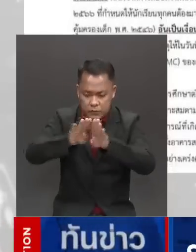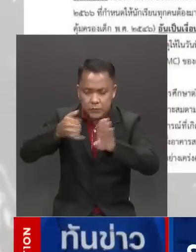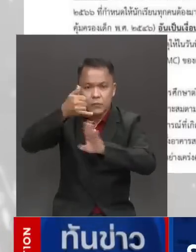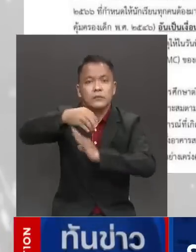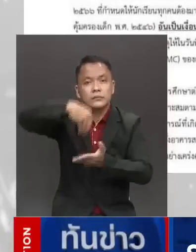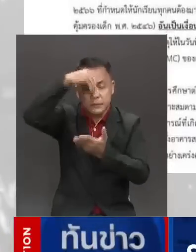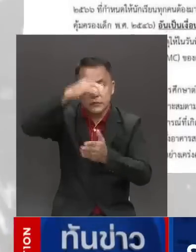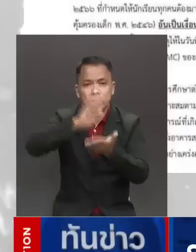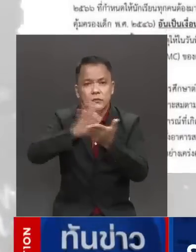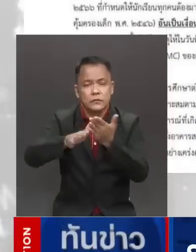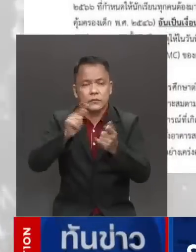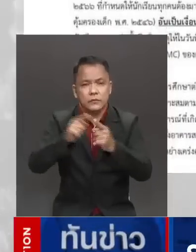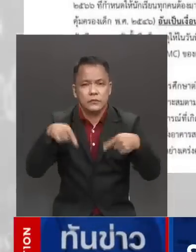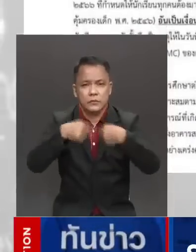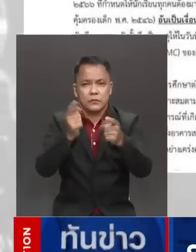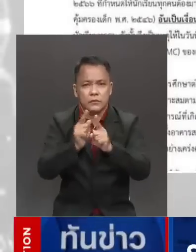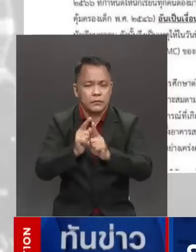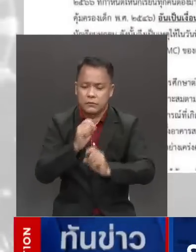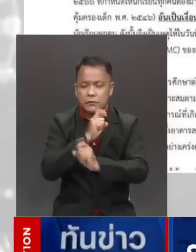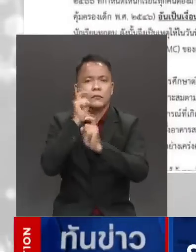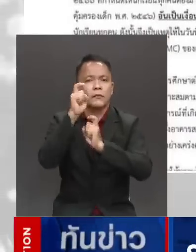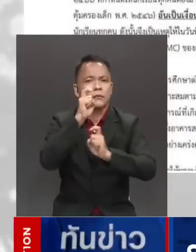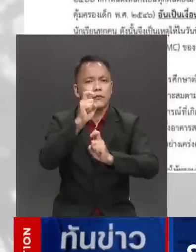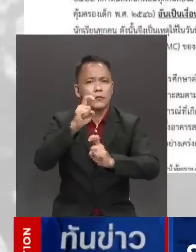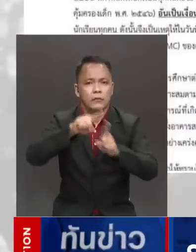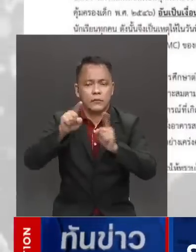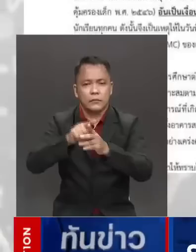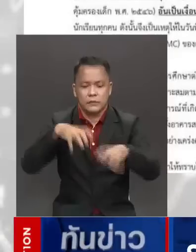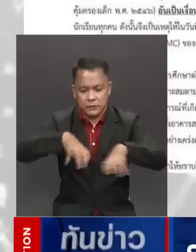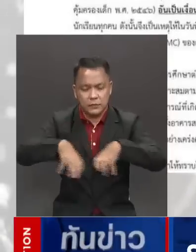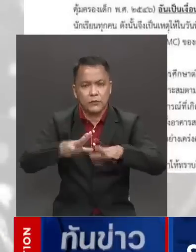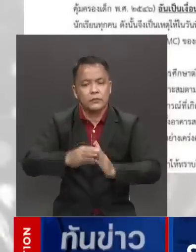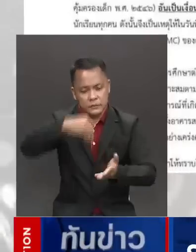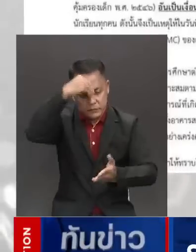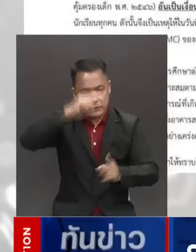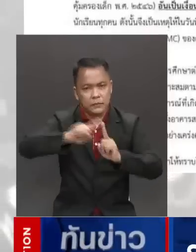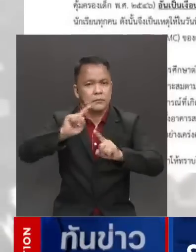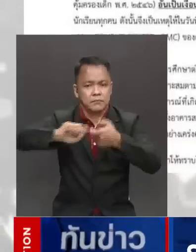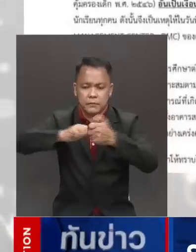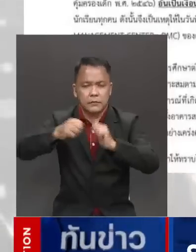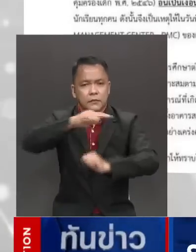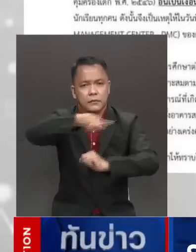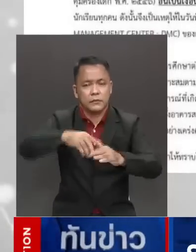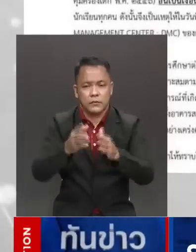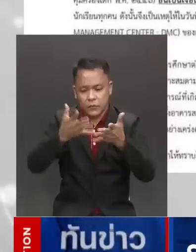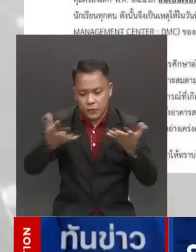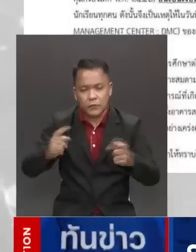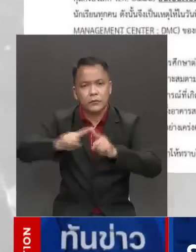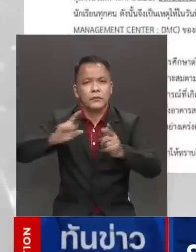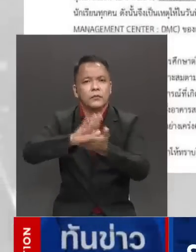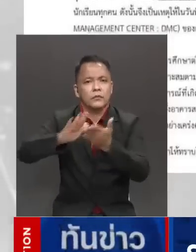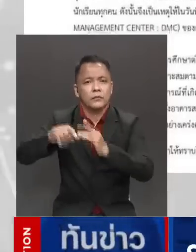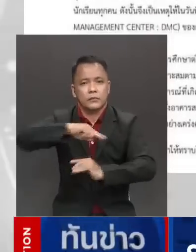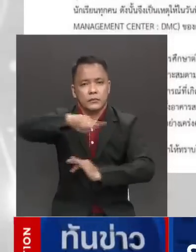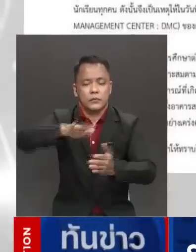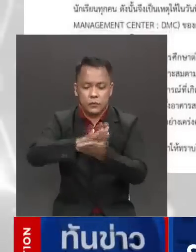ไปเรียนในโรงเรียนเนี่ยมันส่งผลต่อความไม่ปลอดภัยต่อการดำเนินชีวิตของนักเรียนแล้วก็ครูรวมไปถึงอาคารทรัพย์สินอื่นๆในโรงเรียน